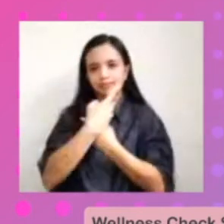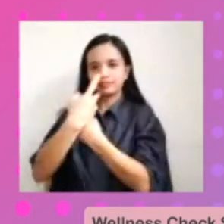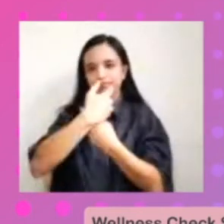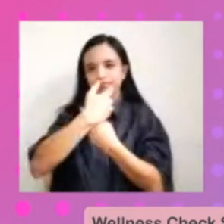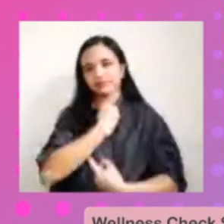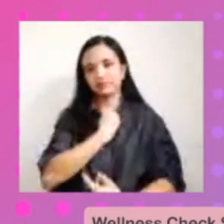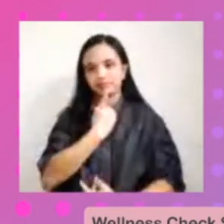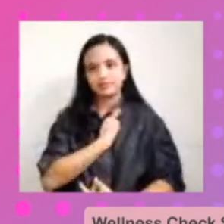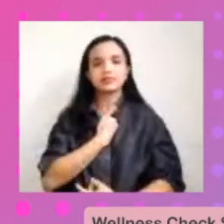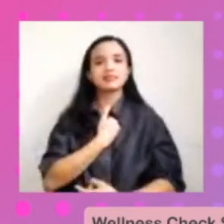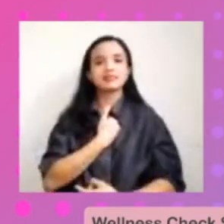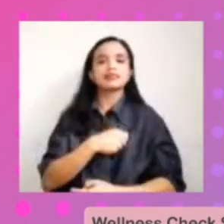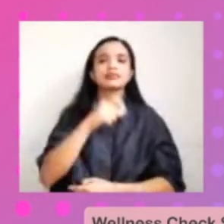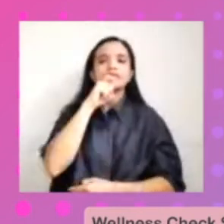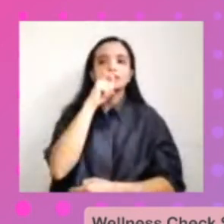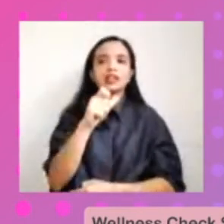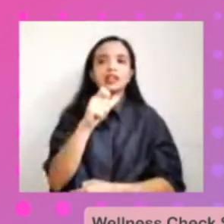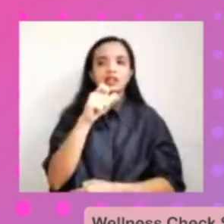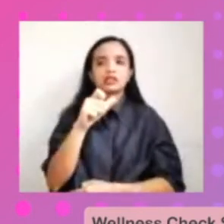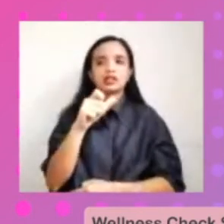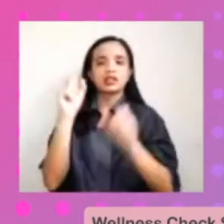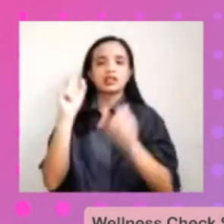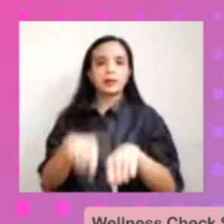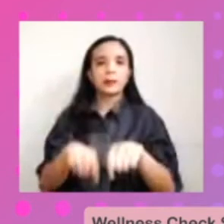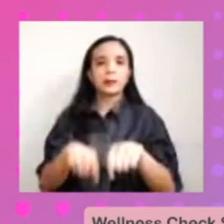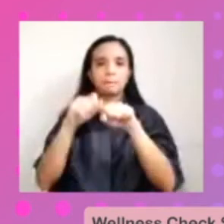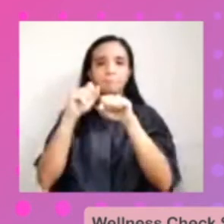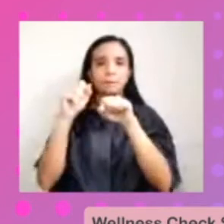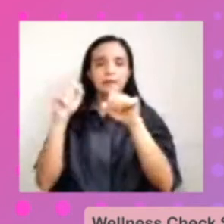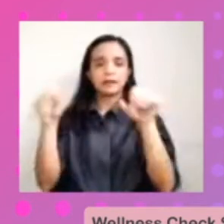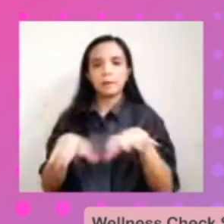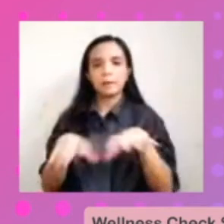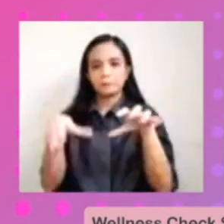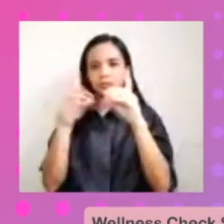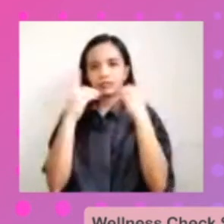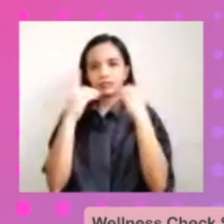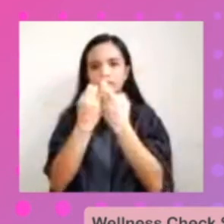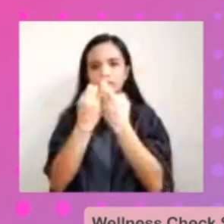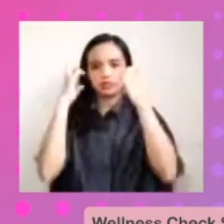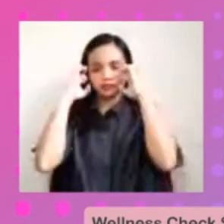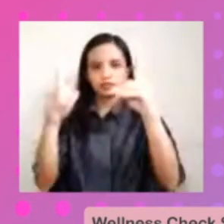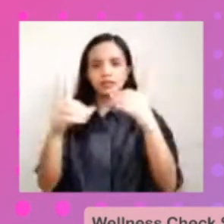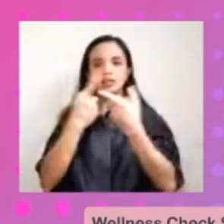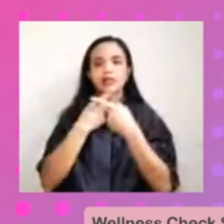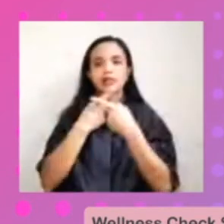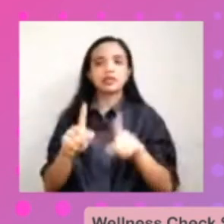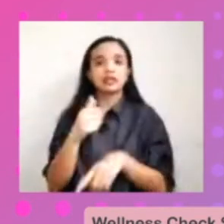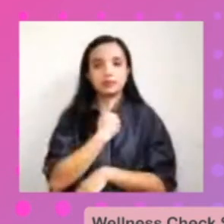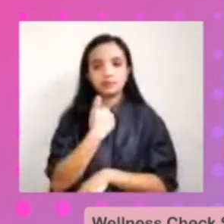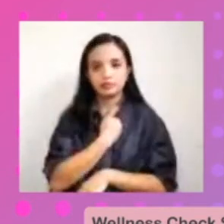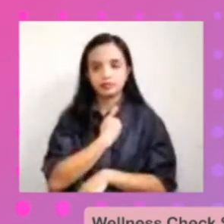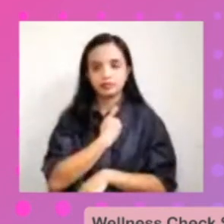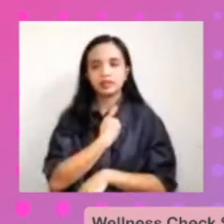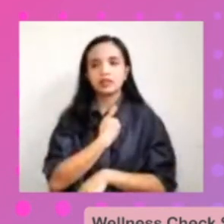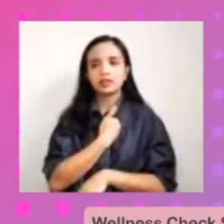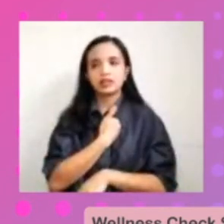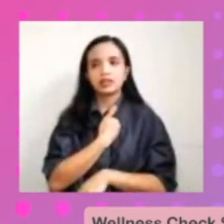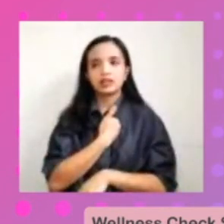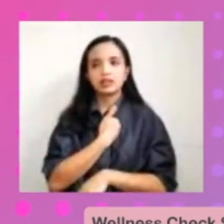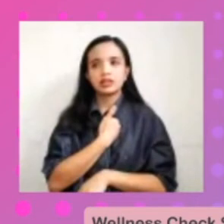paglilinaw ng kahalagahan ng katawan at ng ating isip. Bakit kailangan natin maging maginhawa at both